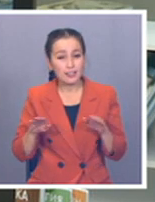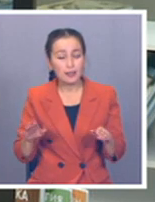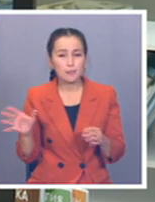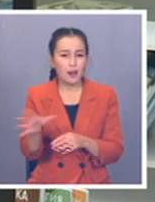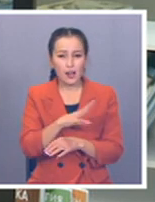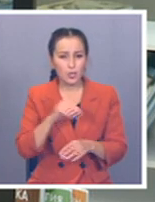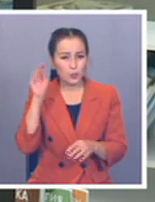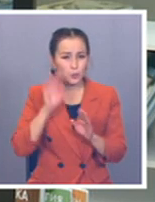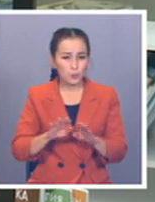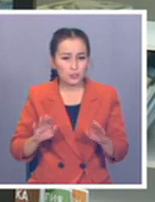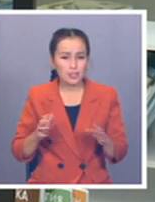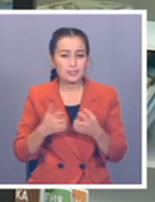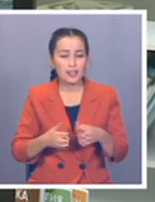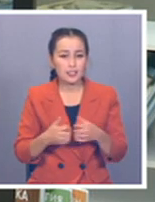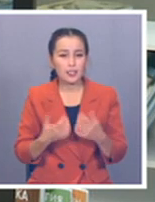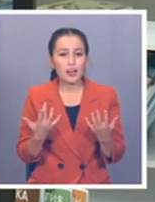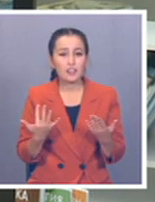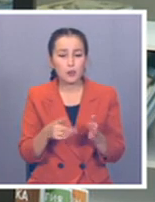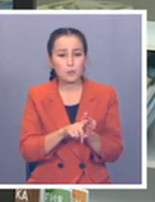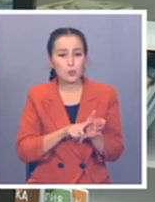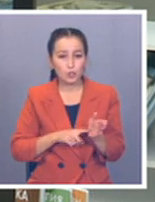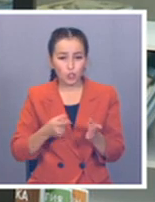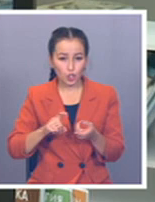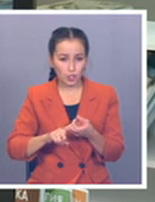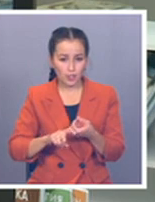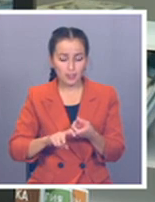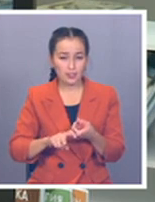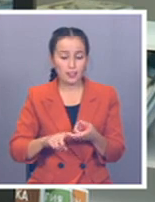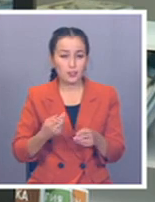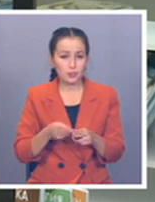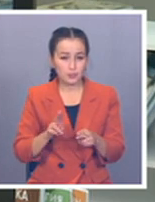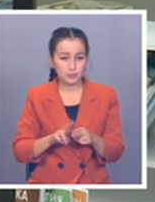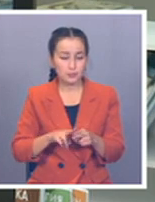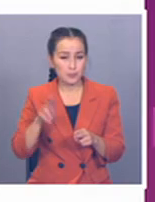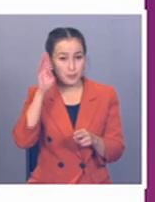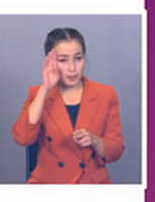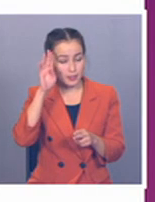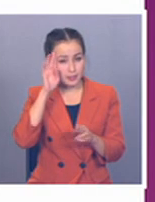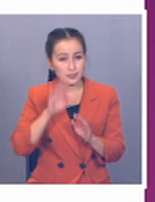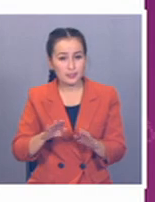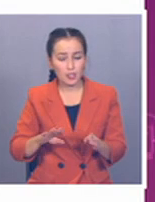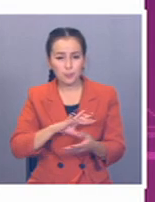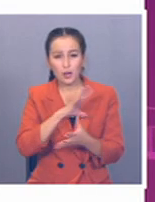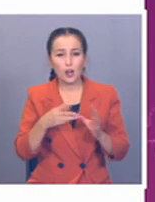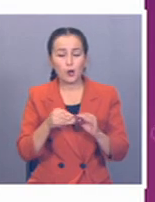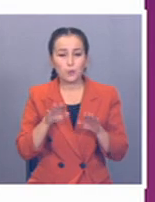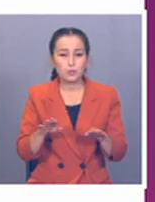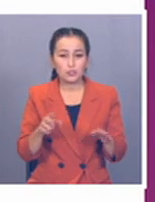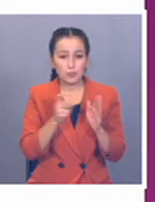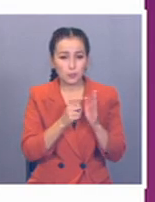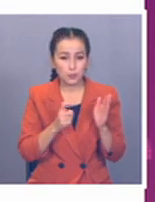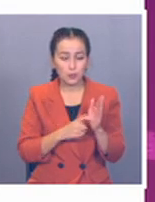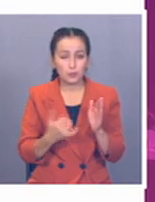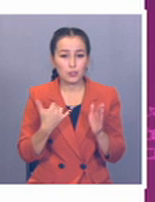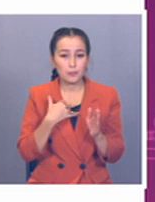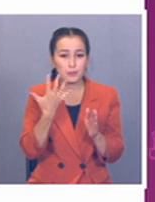оқушылар санының қандай бөлігін құрайды? Бұл жерде біз ұл балалар санын оқушылар санына бөлеміз, ол бізде